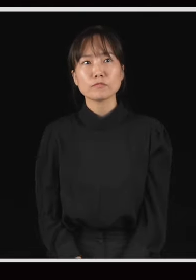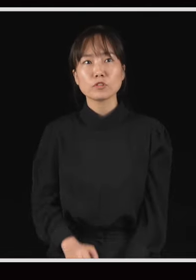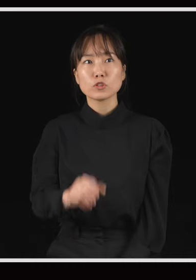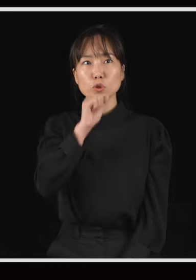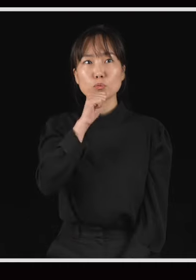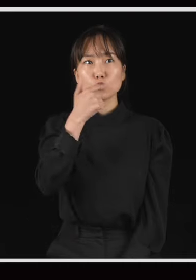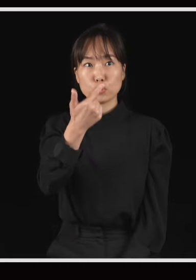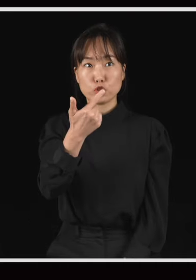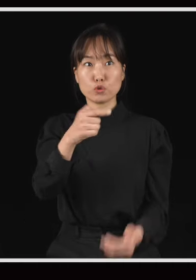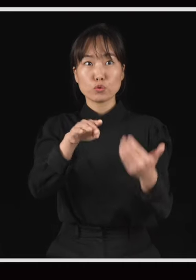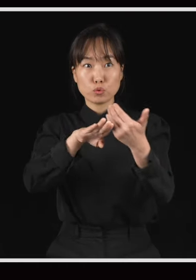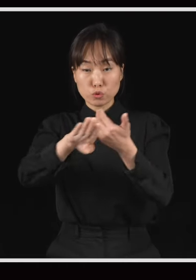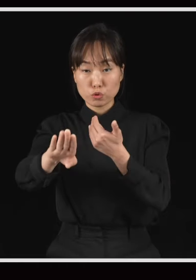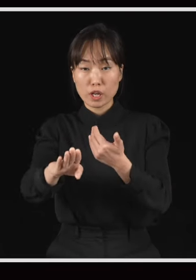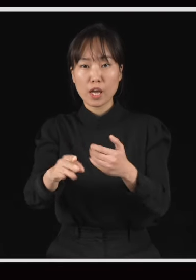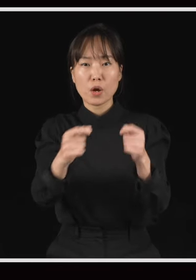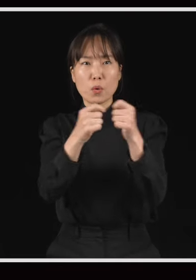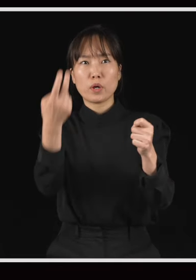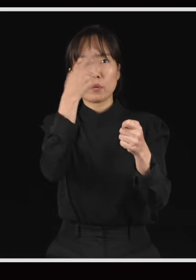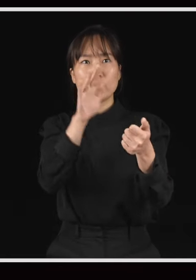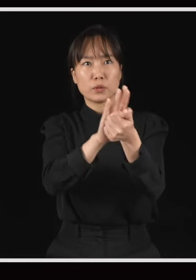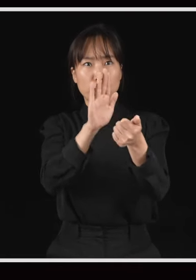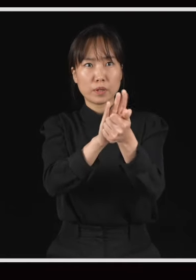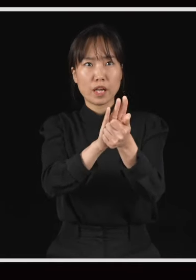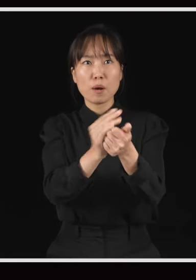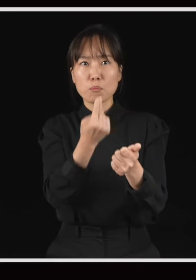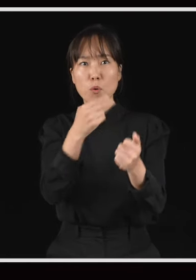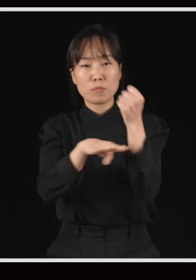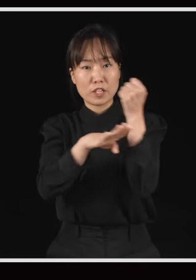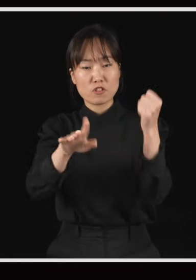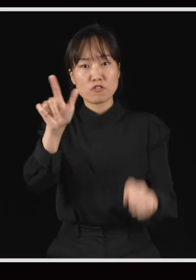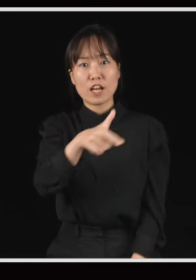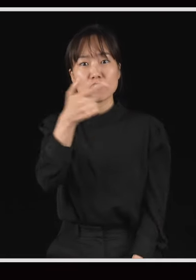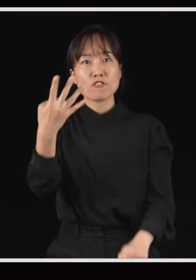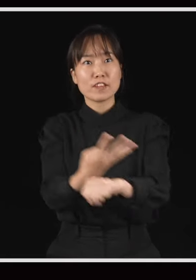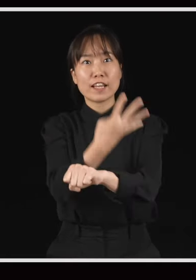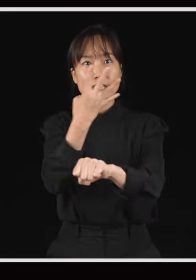여기서부터는 장기요양보험에서는 하루 4시간까지 간병인을 쓸 수 있습니다.